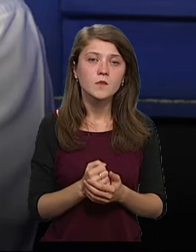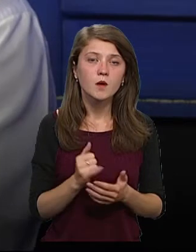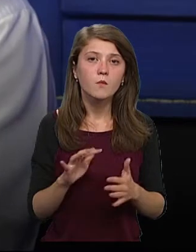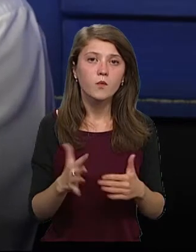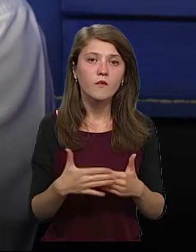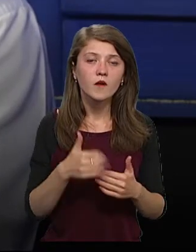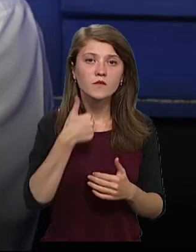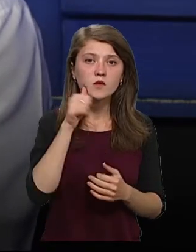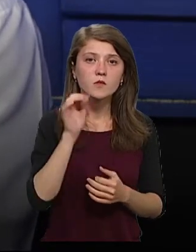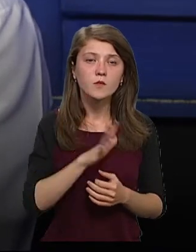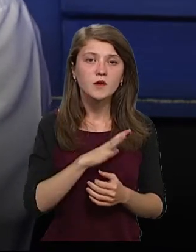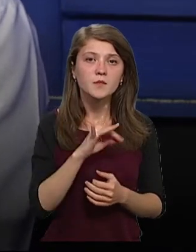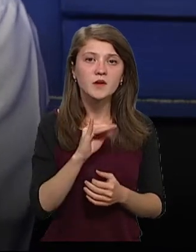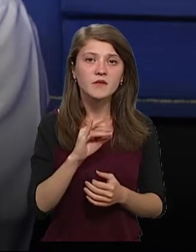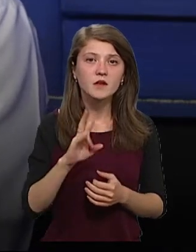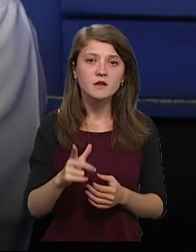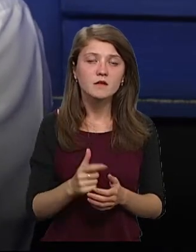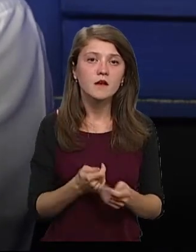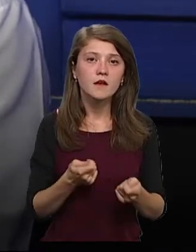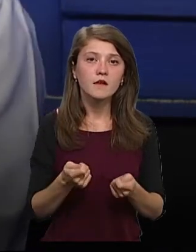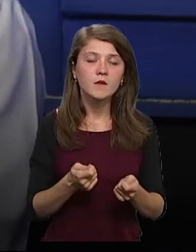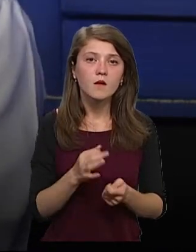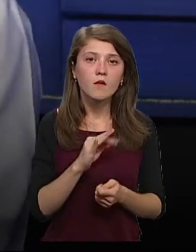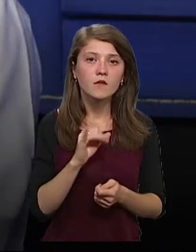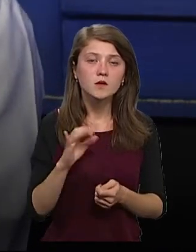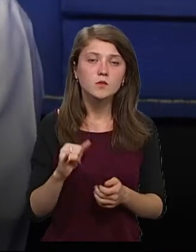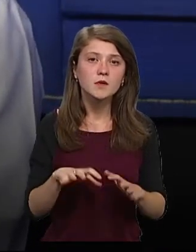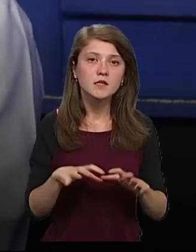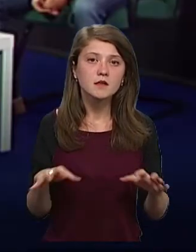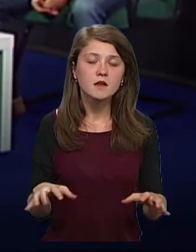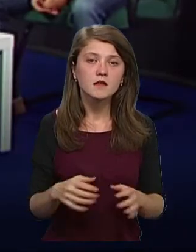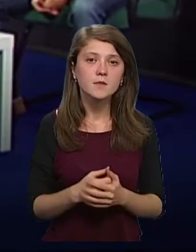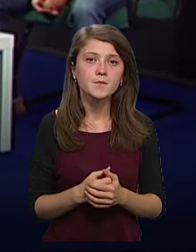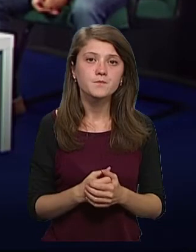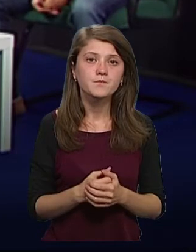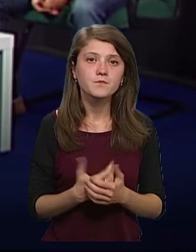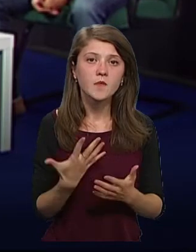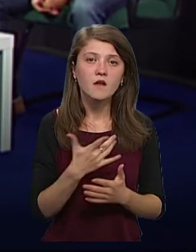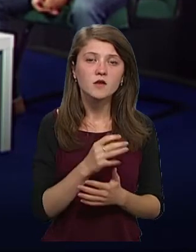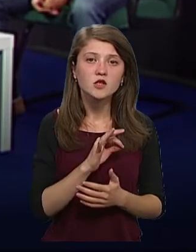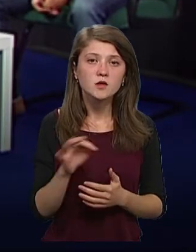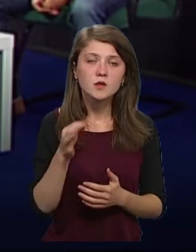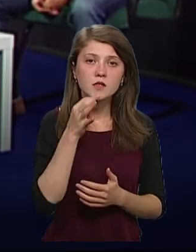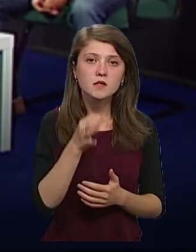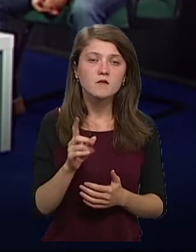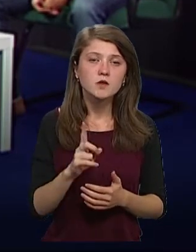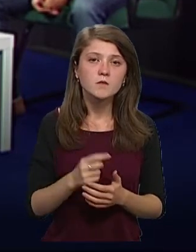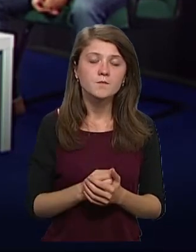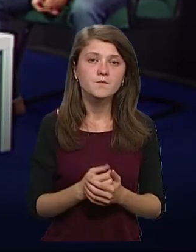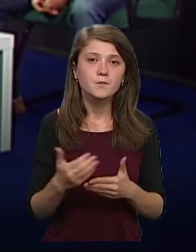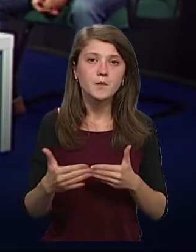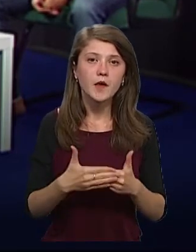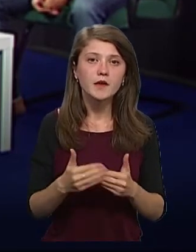буквально вчора був брифінг керівника Офісу Президента, де він чітко на брифінгу сказав, що